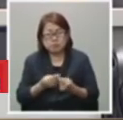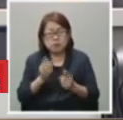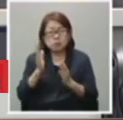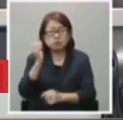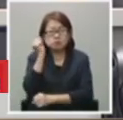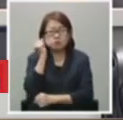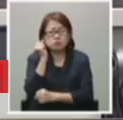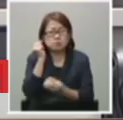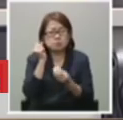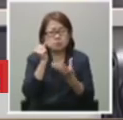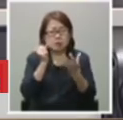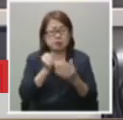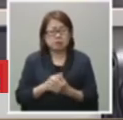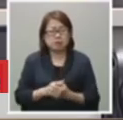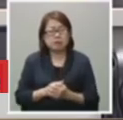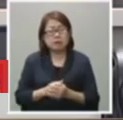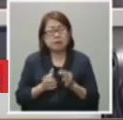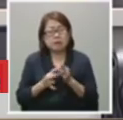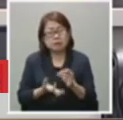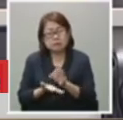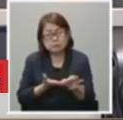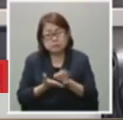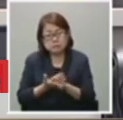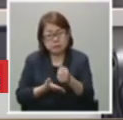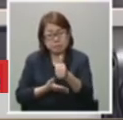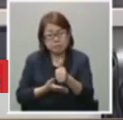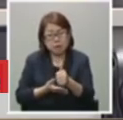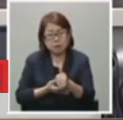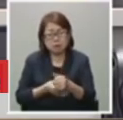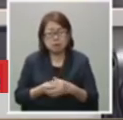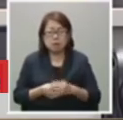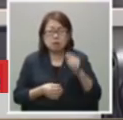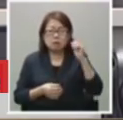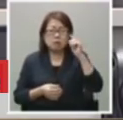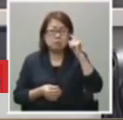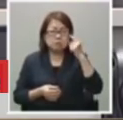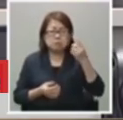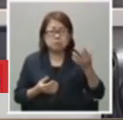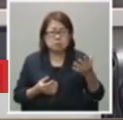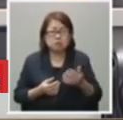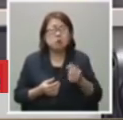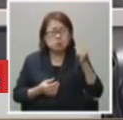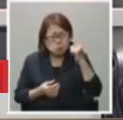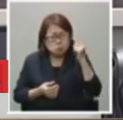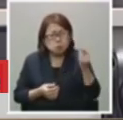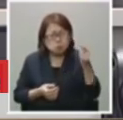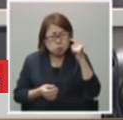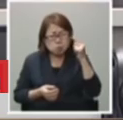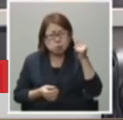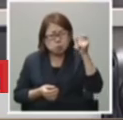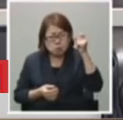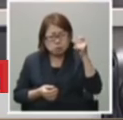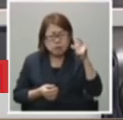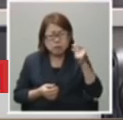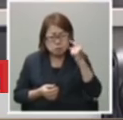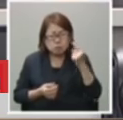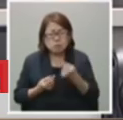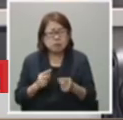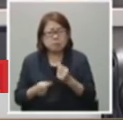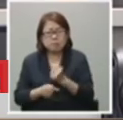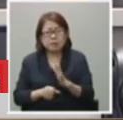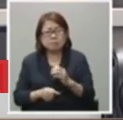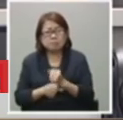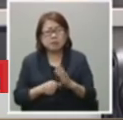แล้วจะเอาอะไรมาเป็นอำนาจการซื้อภายในประเทศเฮ้ยรู้เข้าใจแต่ก็ทำ